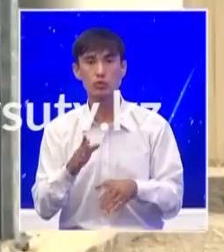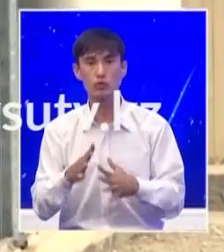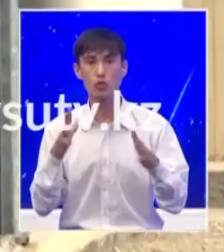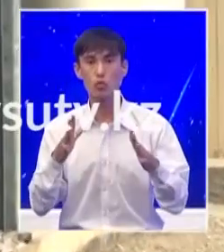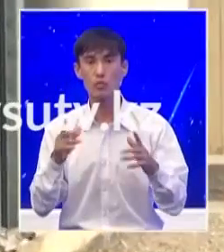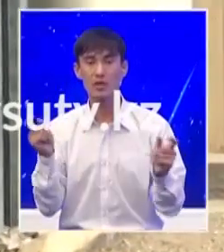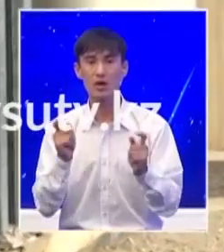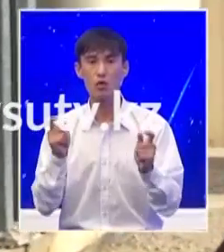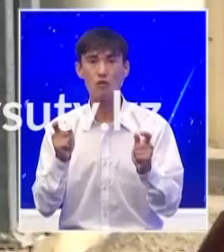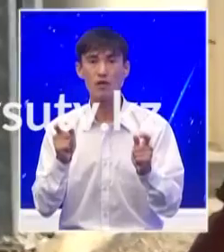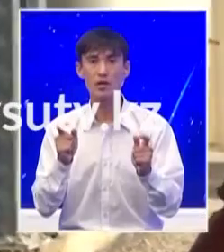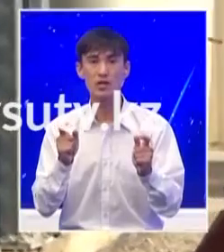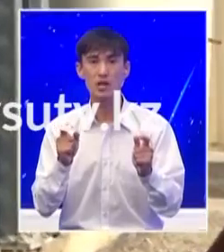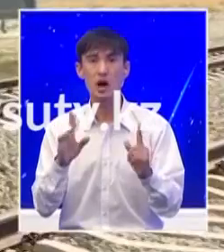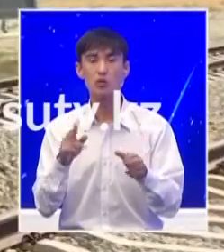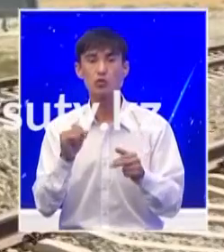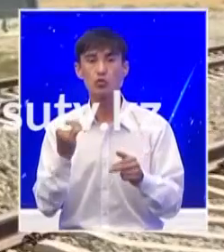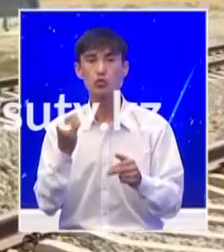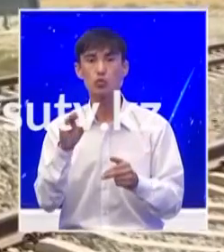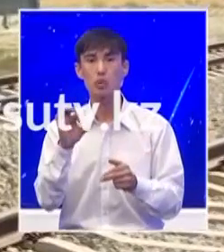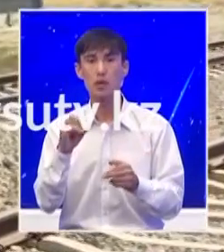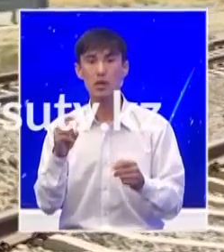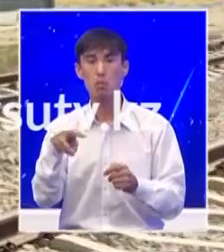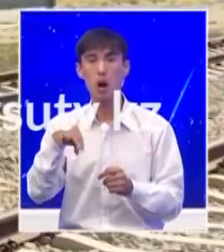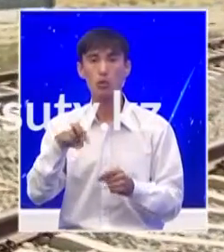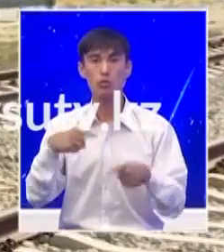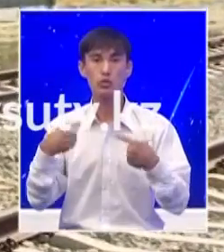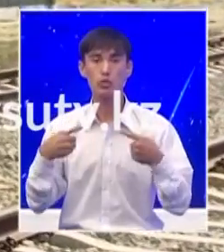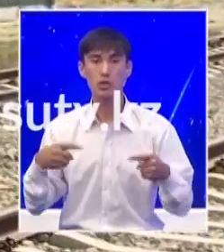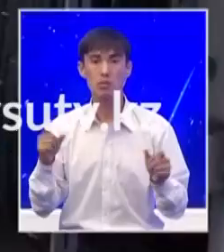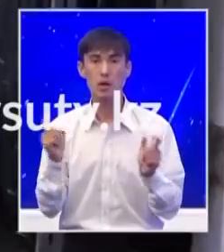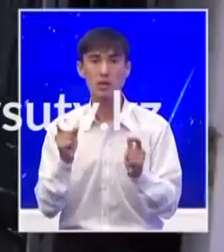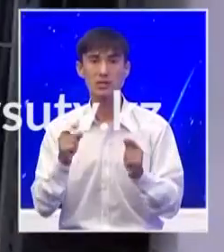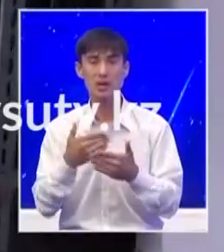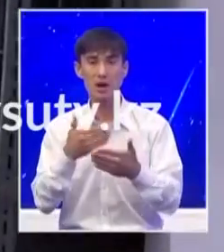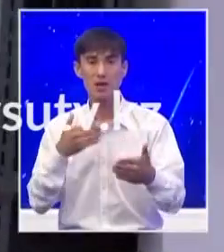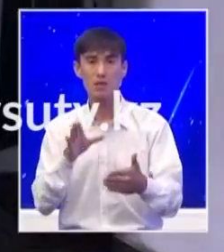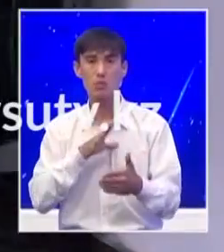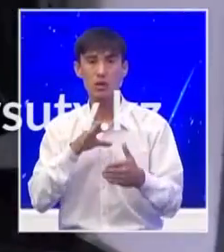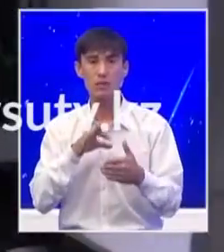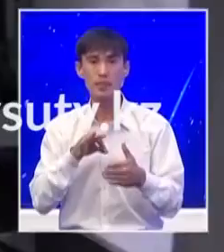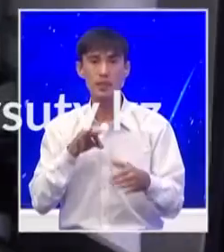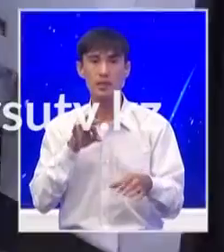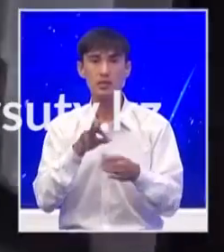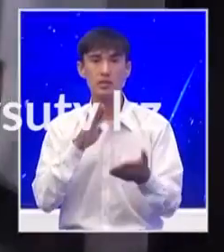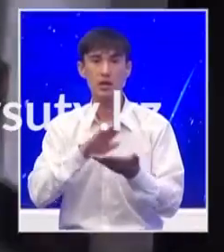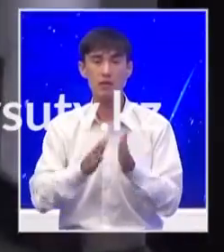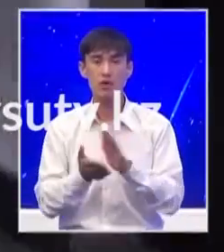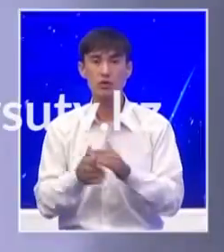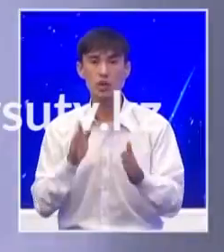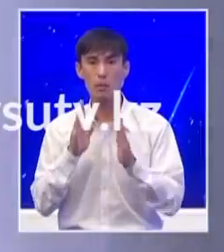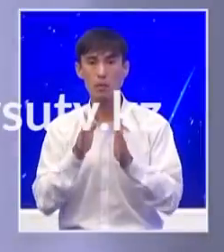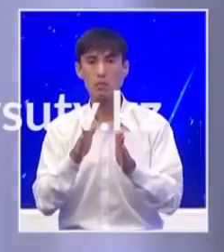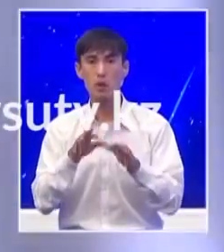крупных торговых сетях, таких как супермаркеты «Магнум» и другие. Напомним, ранее была достигнута договоренность о прямых поставках